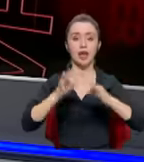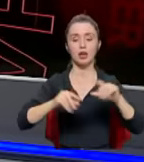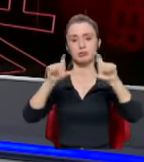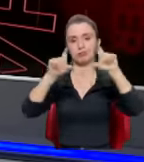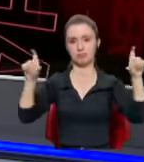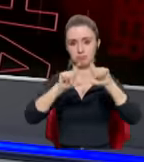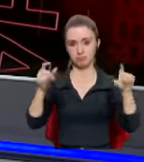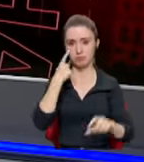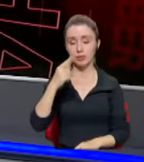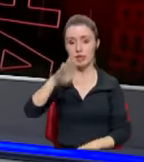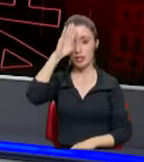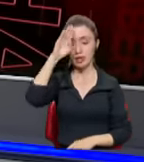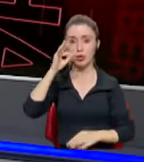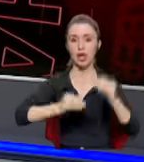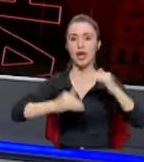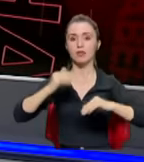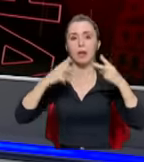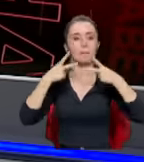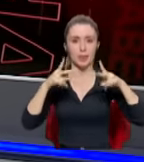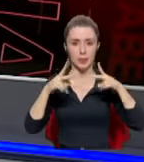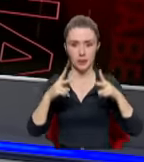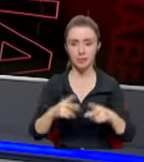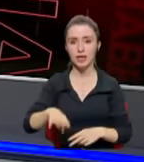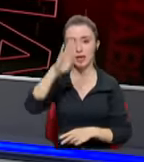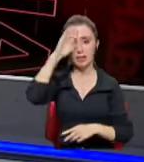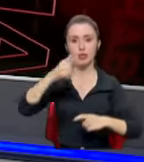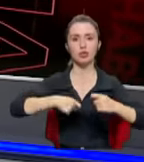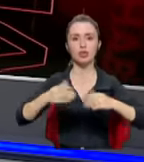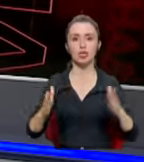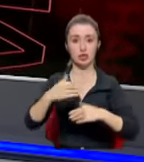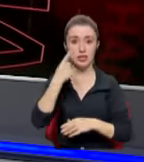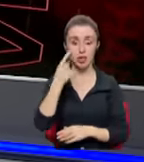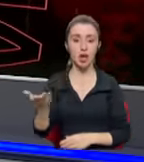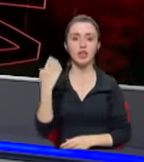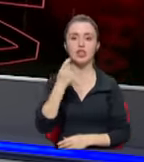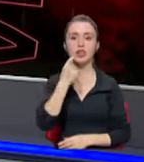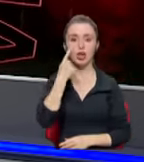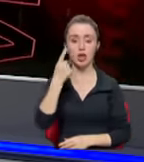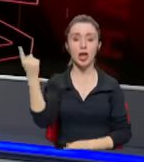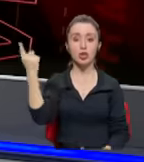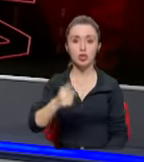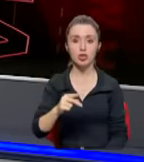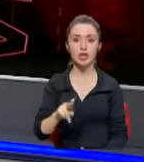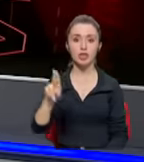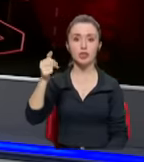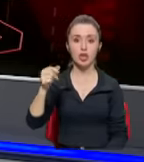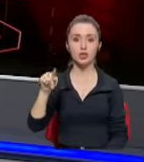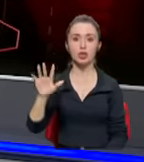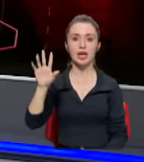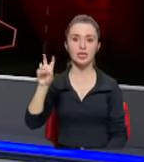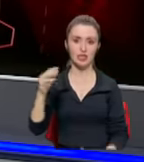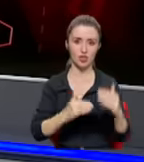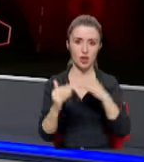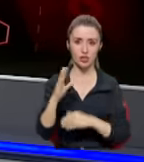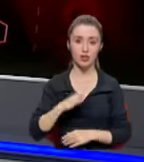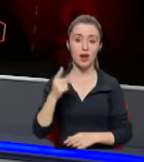ekomak ist İstanbul Ticaret Odasına göre geçen yıla göre % 76,5